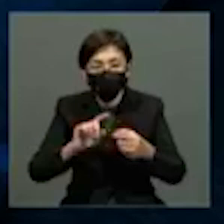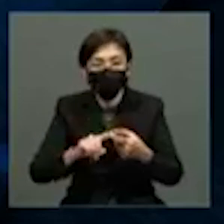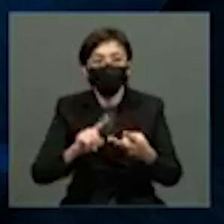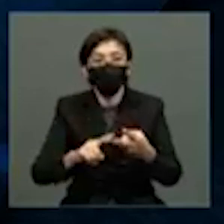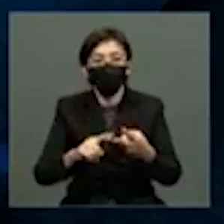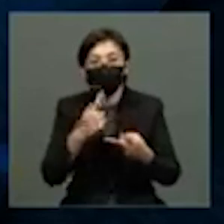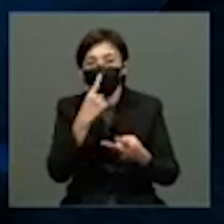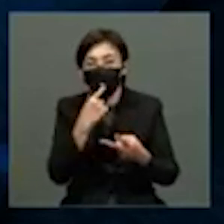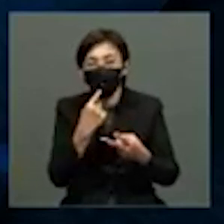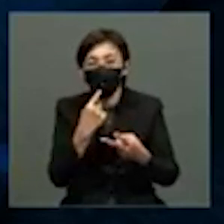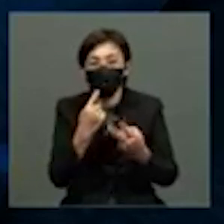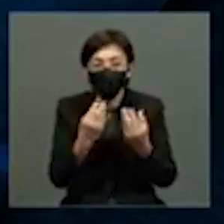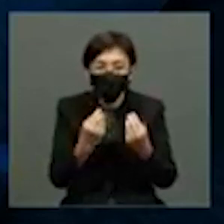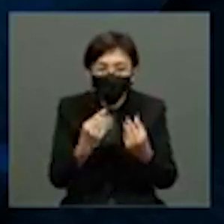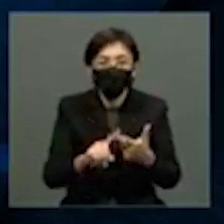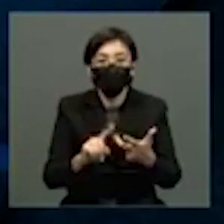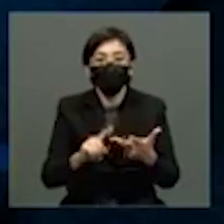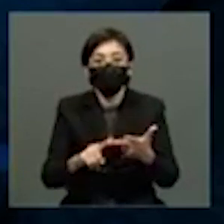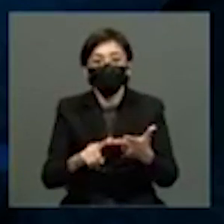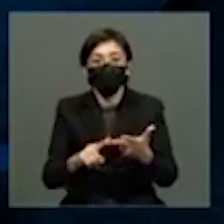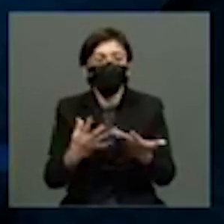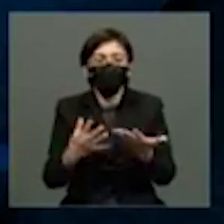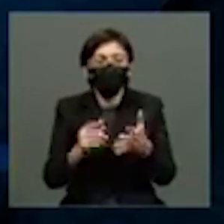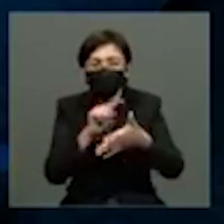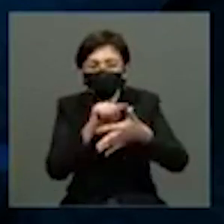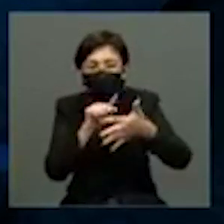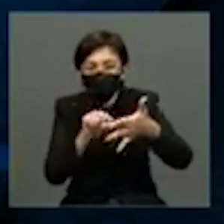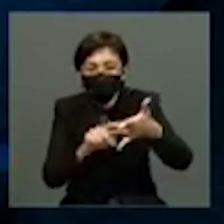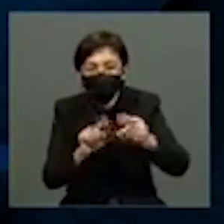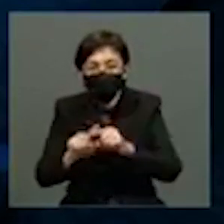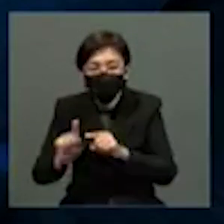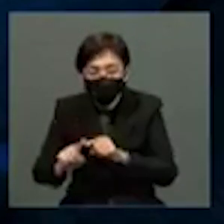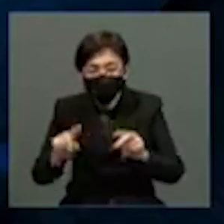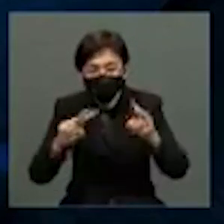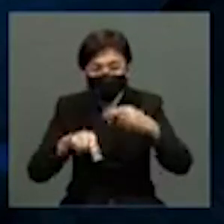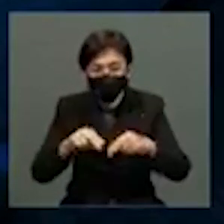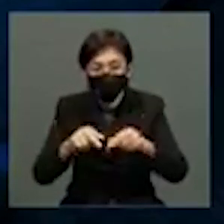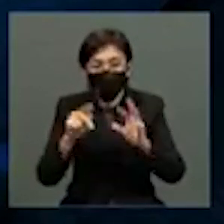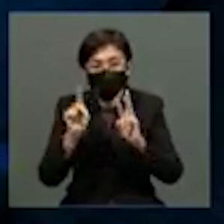แดงชุมชนห้วยขวางทองถมต่างๆเหล่านี้นะครับตรวจไป